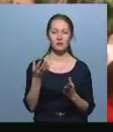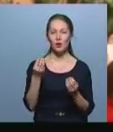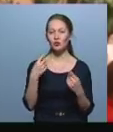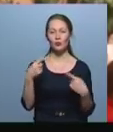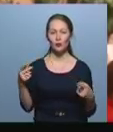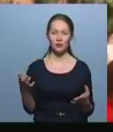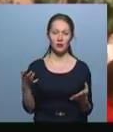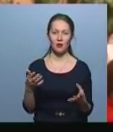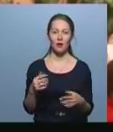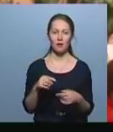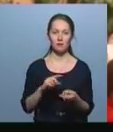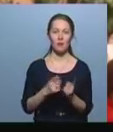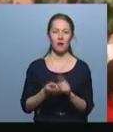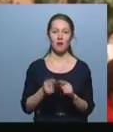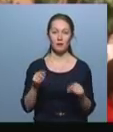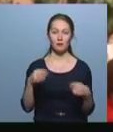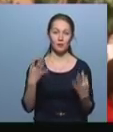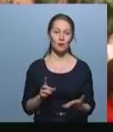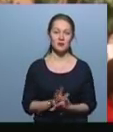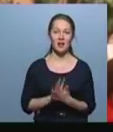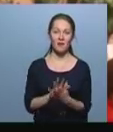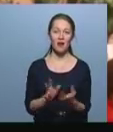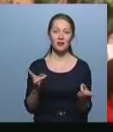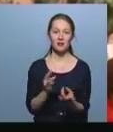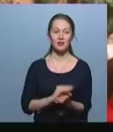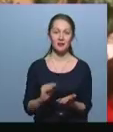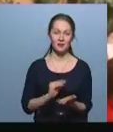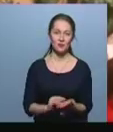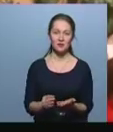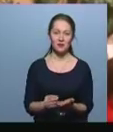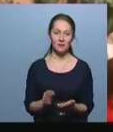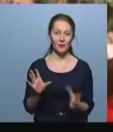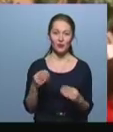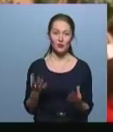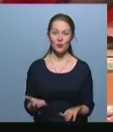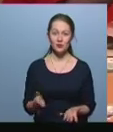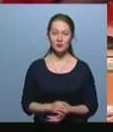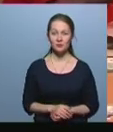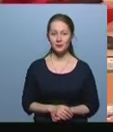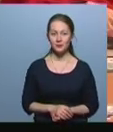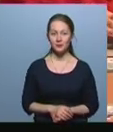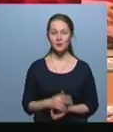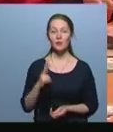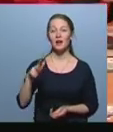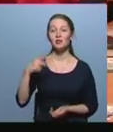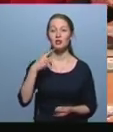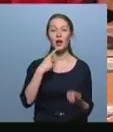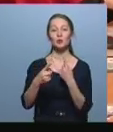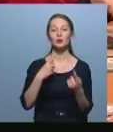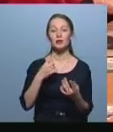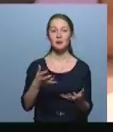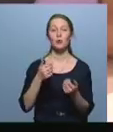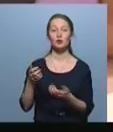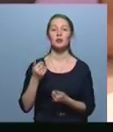куда-то. А здесь? А оказалось очень просто. Просто написать заявление. За 3 часа консультации получили